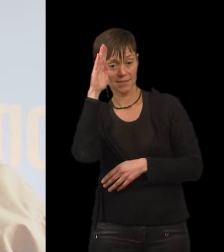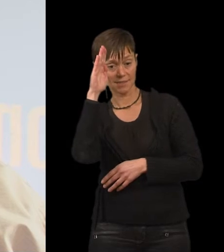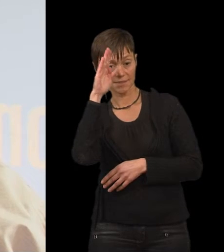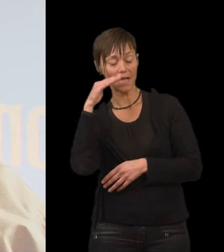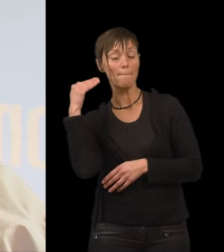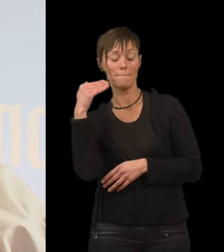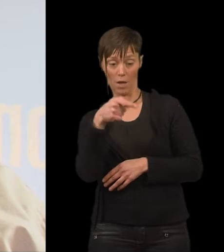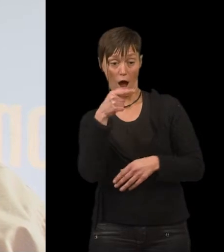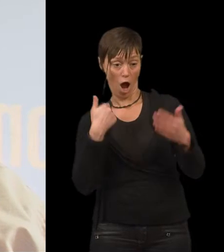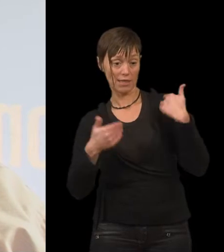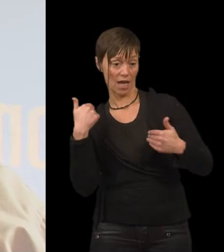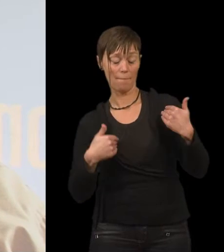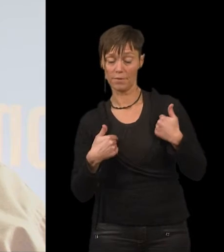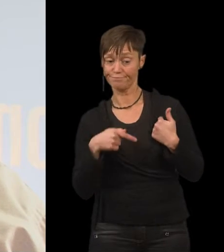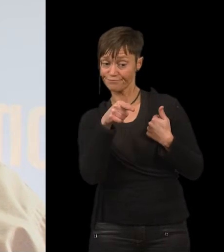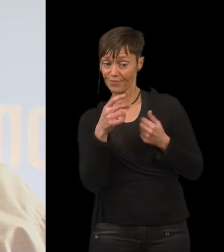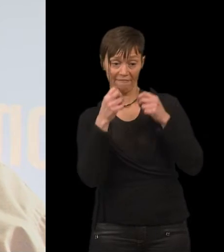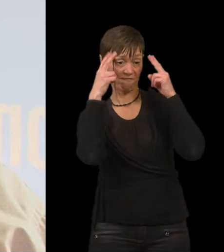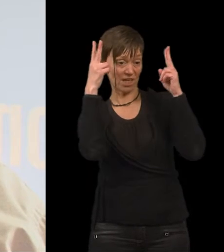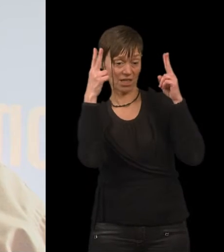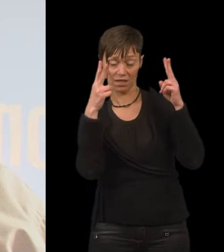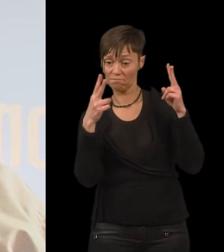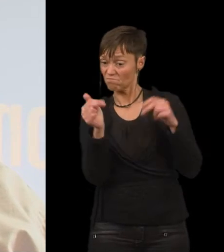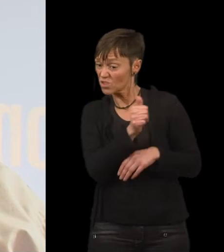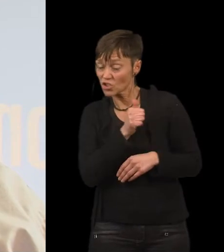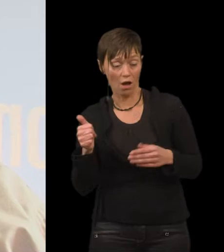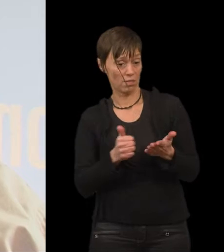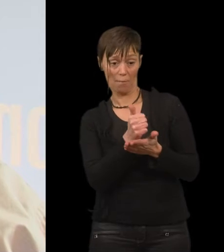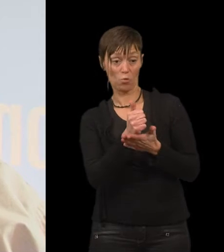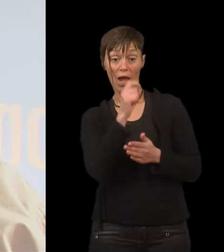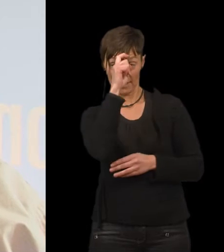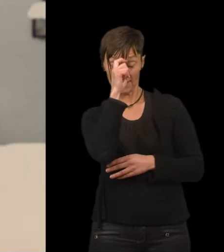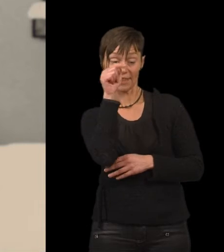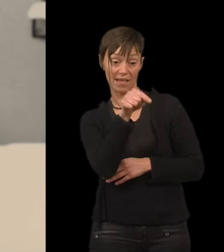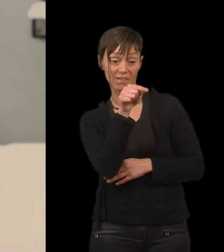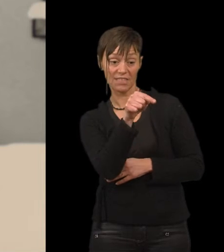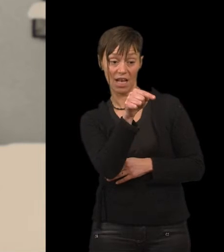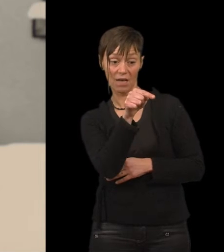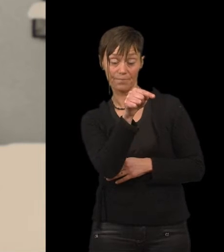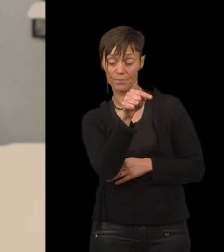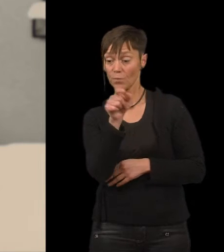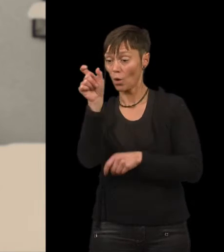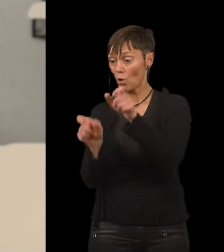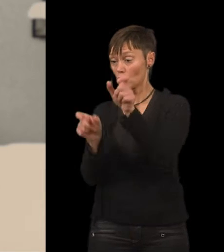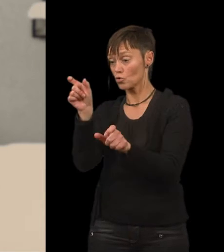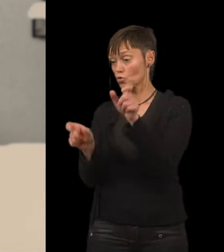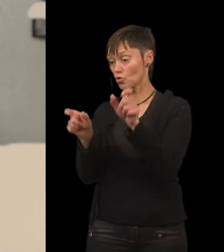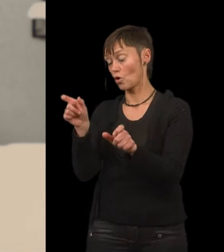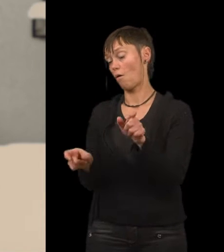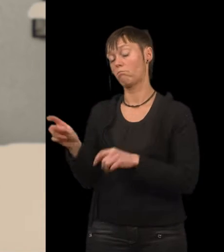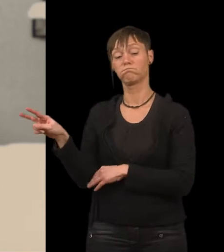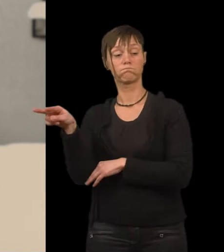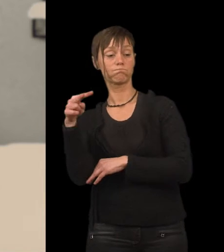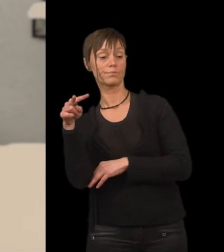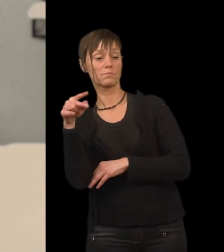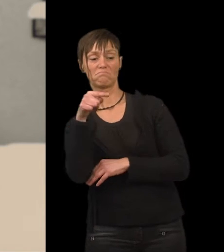tout seul dans la vie, ce qui est difficile pour lui. Et les gens autour de lui